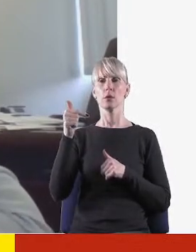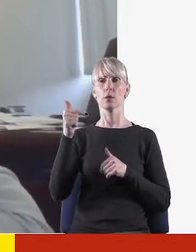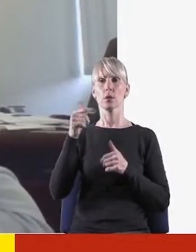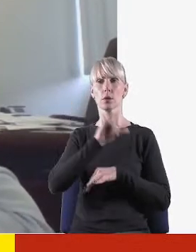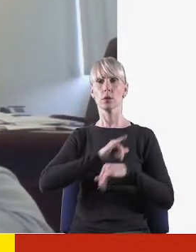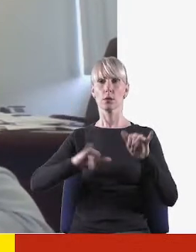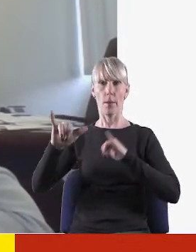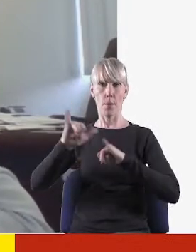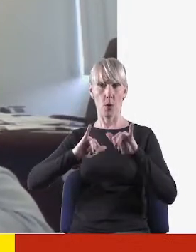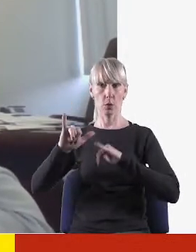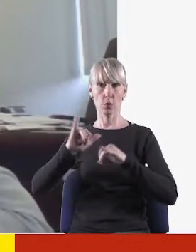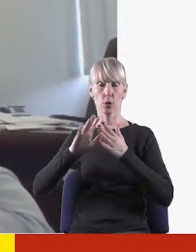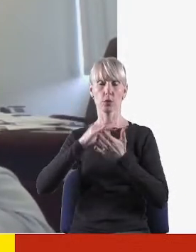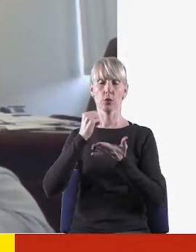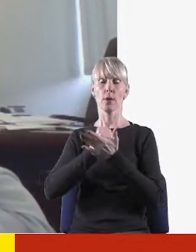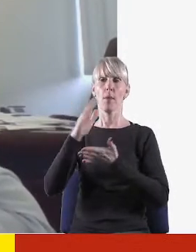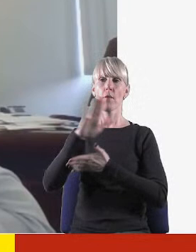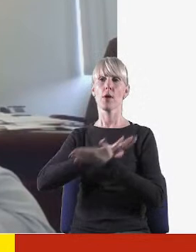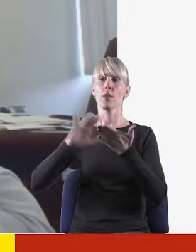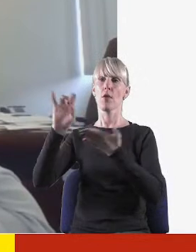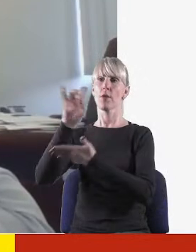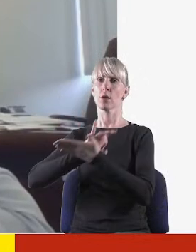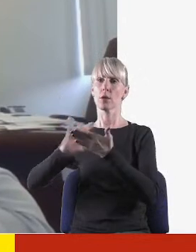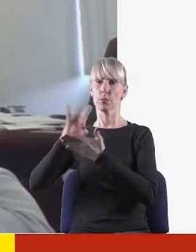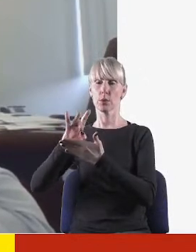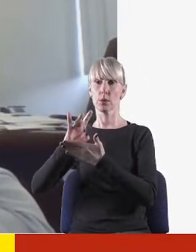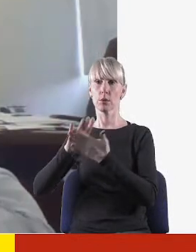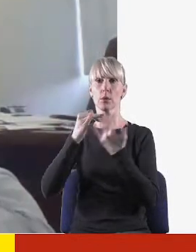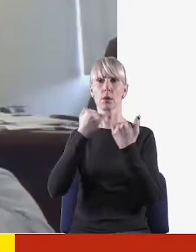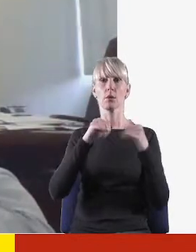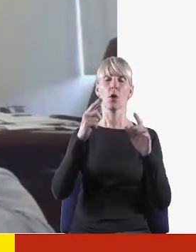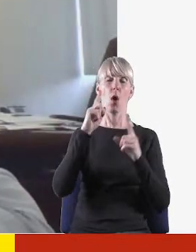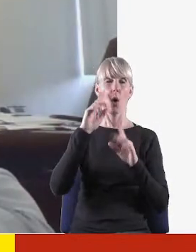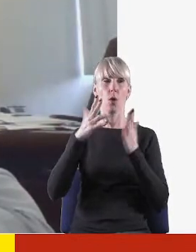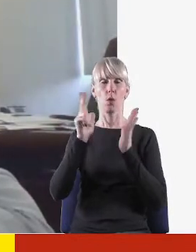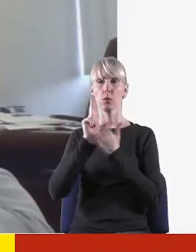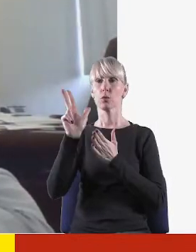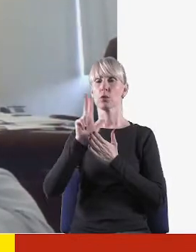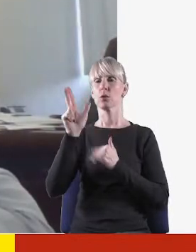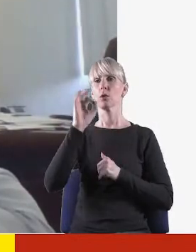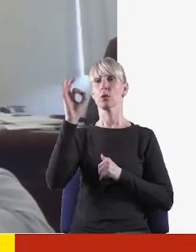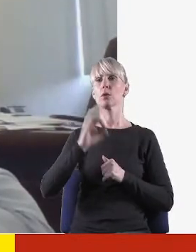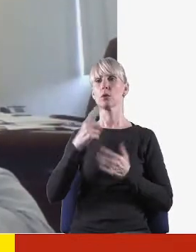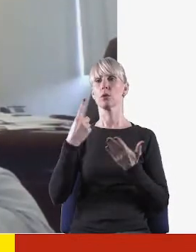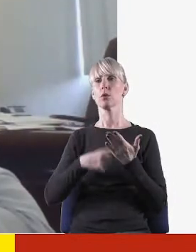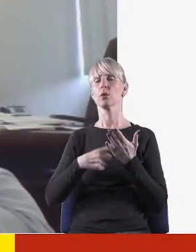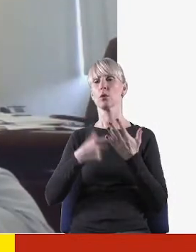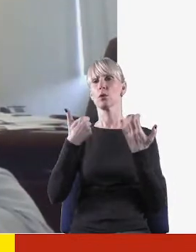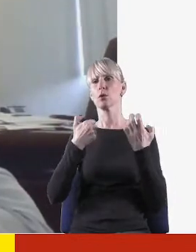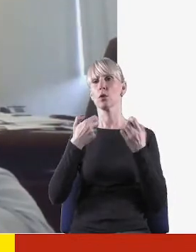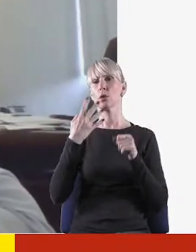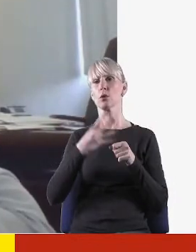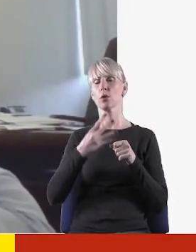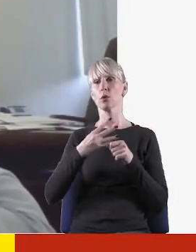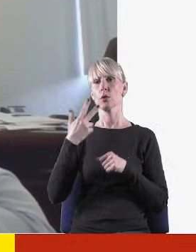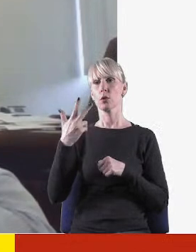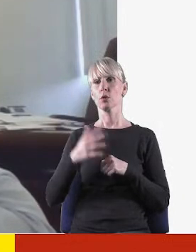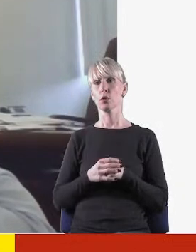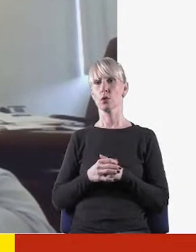Samorządy powiatowe, gminne, około 13% łóżek, 1643. Nie znamy